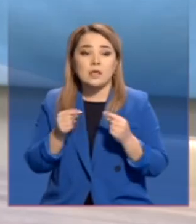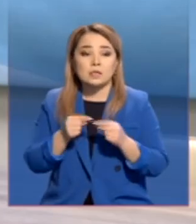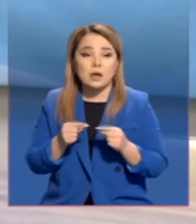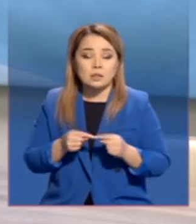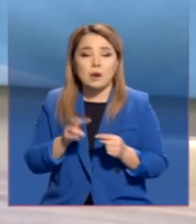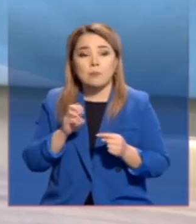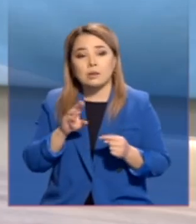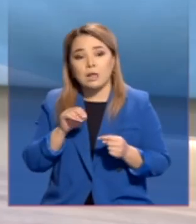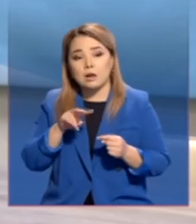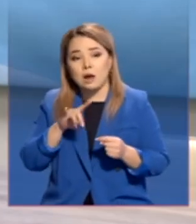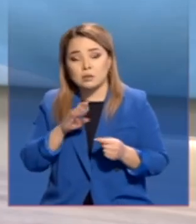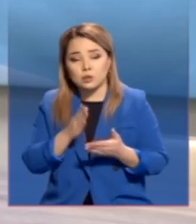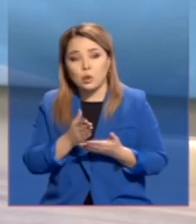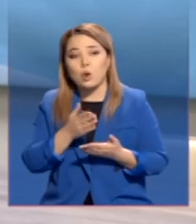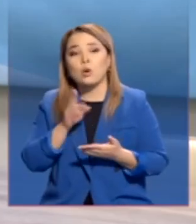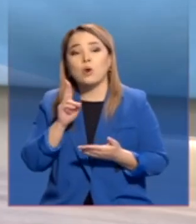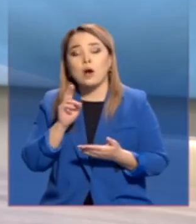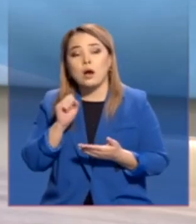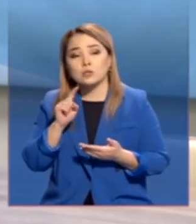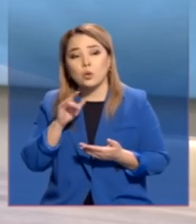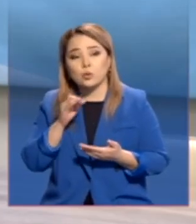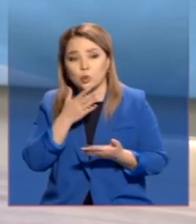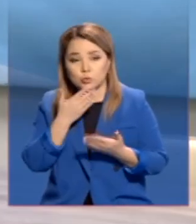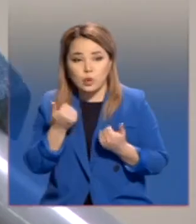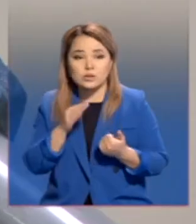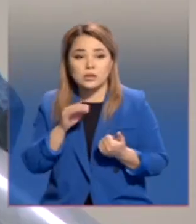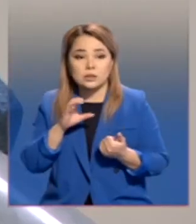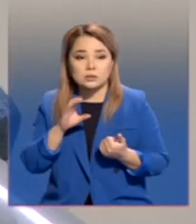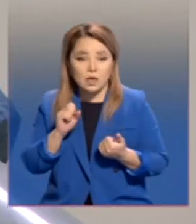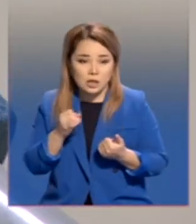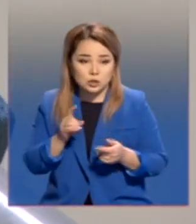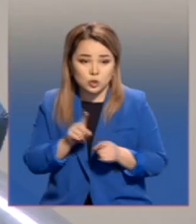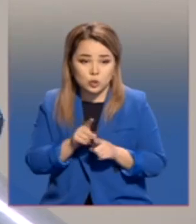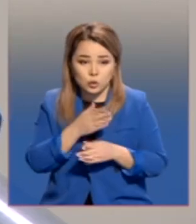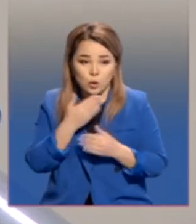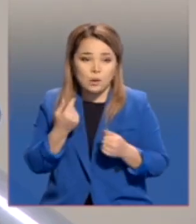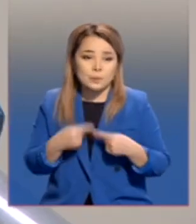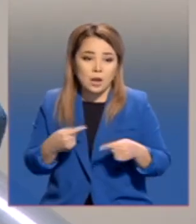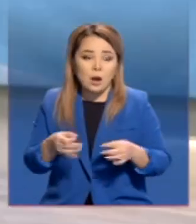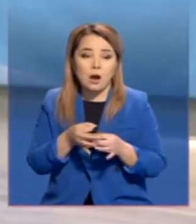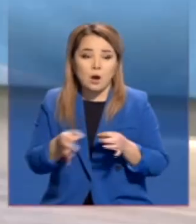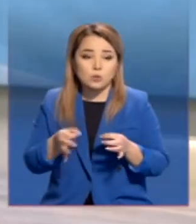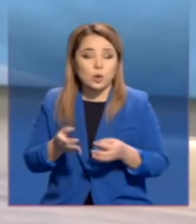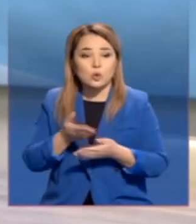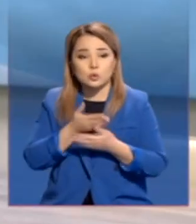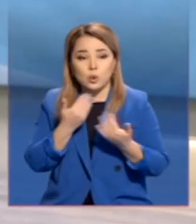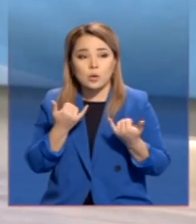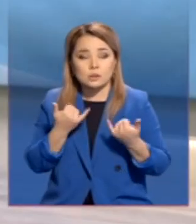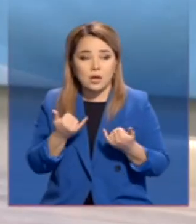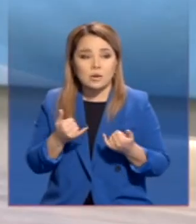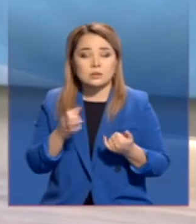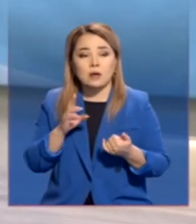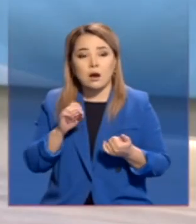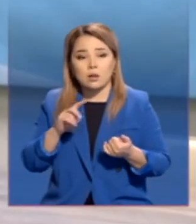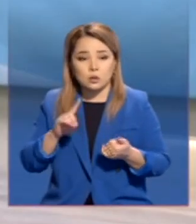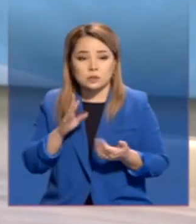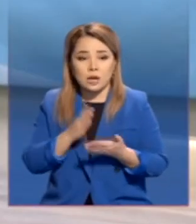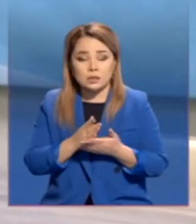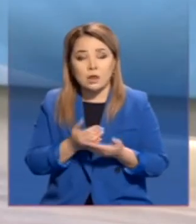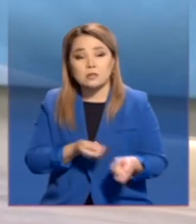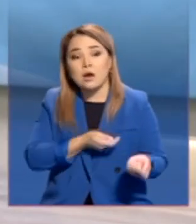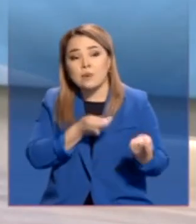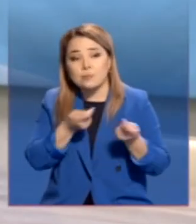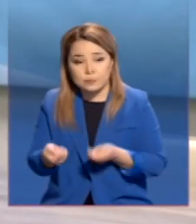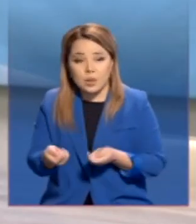Мақтаралы ауданында жоқ, Қазығұрт ауданында жоқ, Жетісай ауданында, тағы басқа аудандарда жоқ. Былайша айтқанда сколиоз дейді, мысалы түсірген